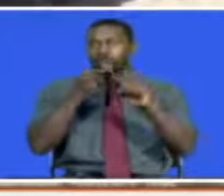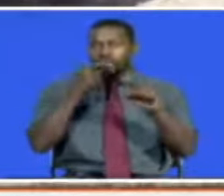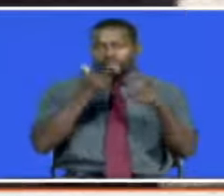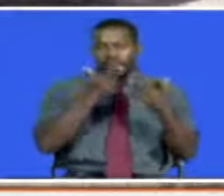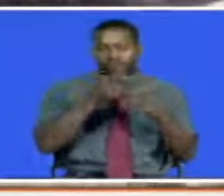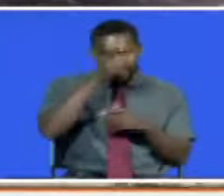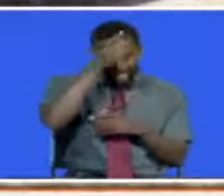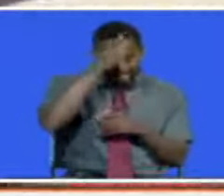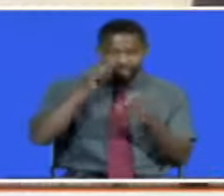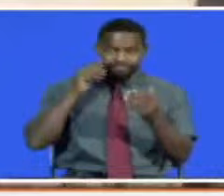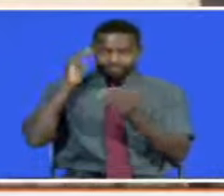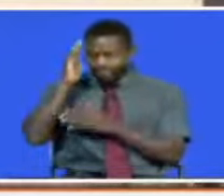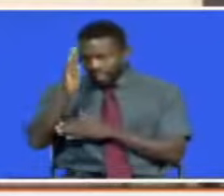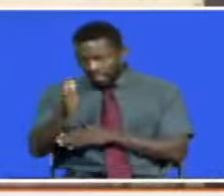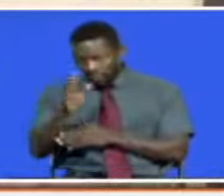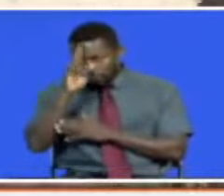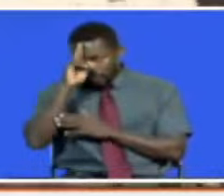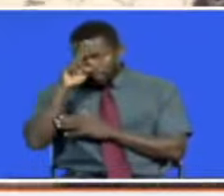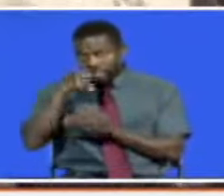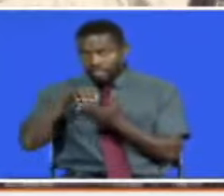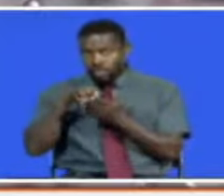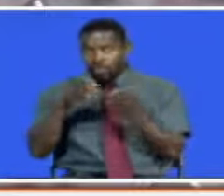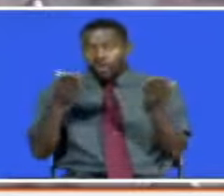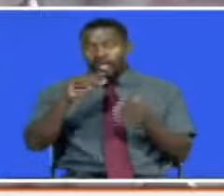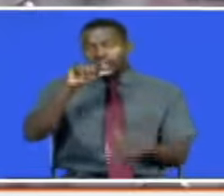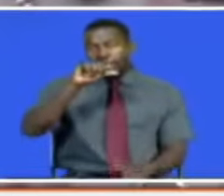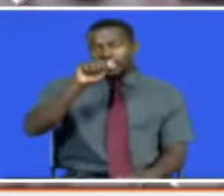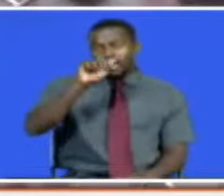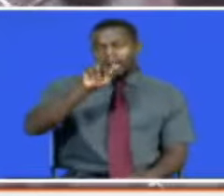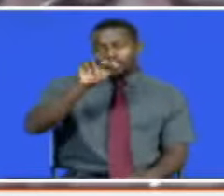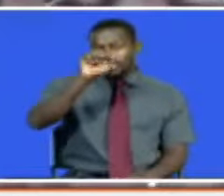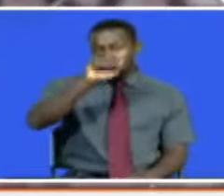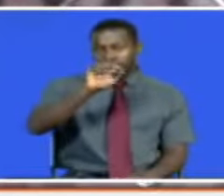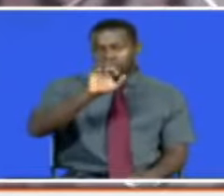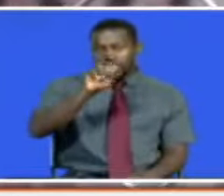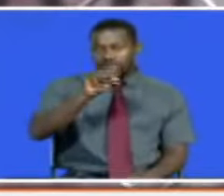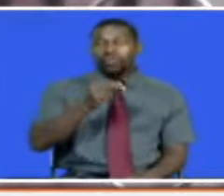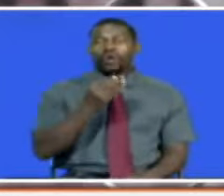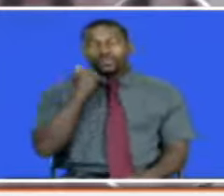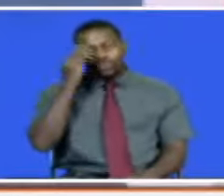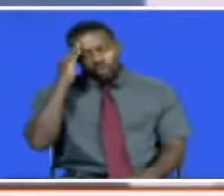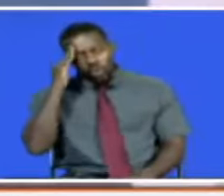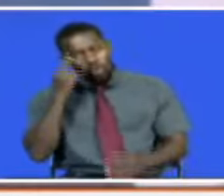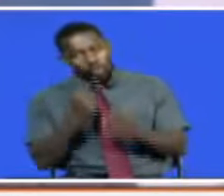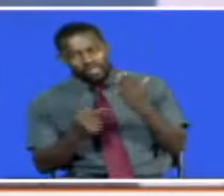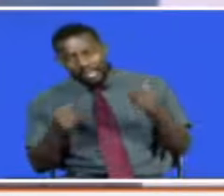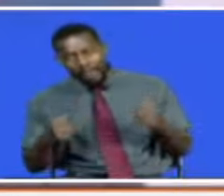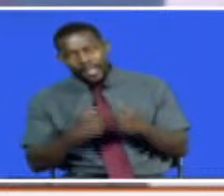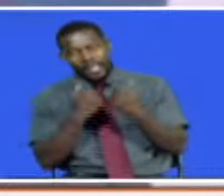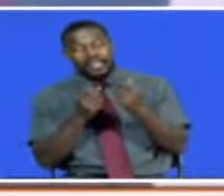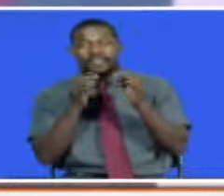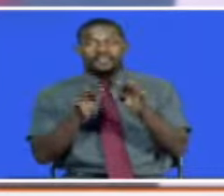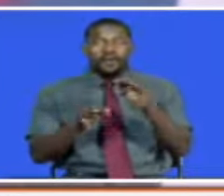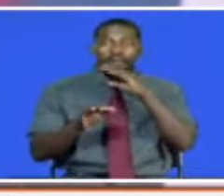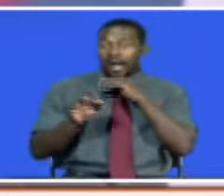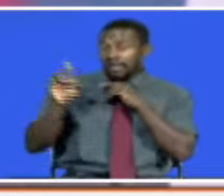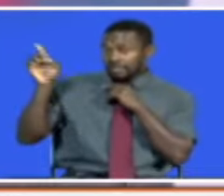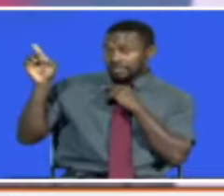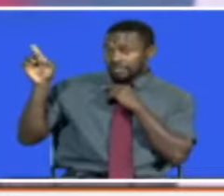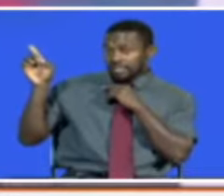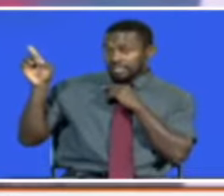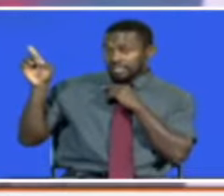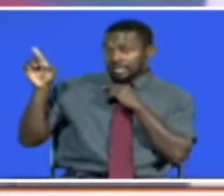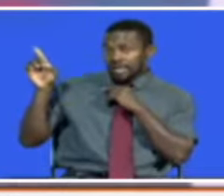mwao hadi katika kituo cha polisi cha Garsen wakitaka kufahamishwa kinagaubaga aliko mpendwa wao